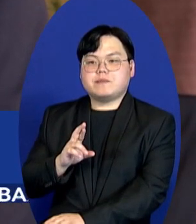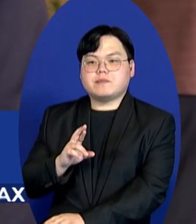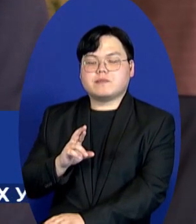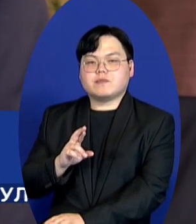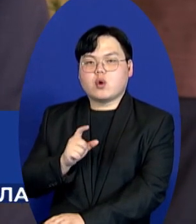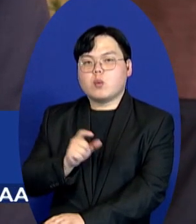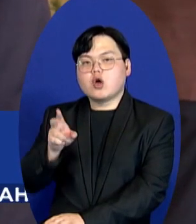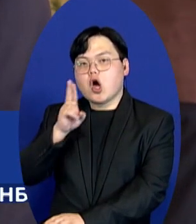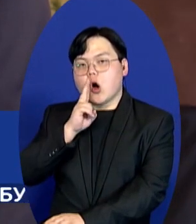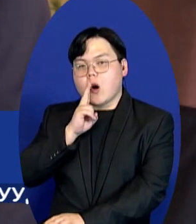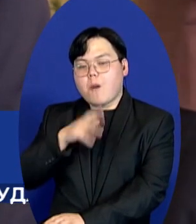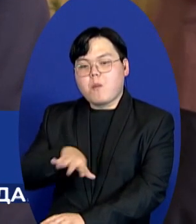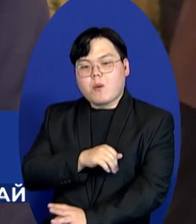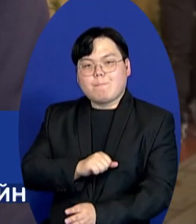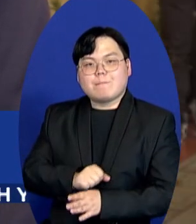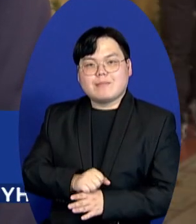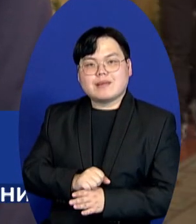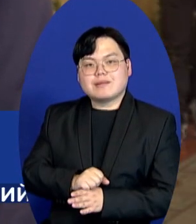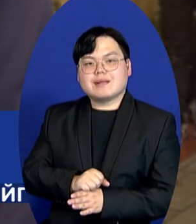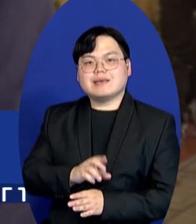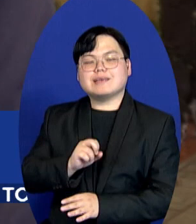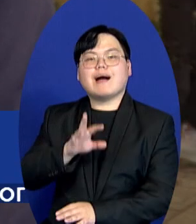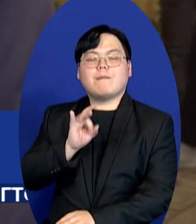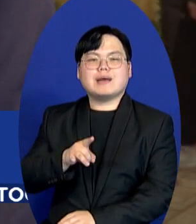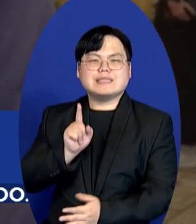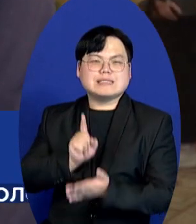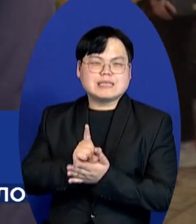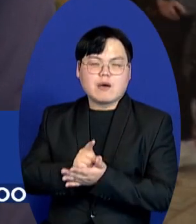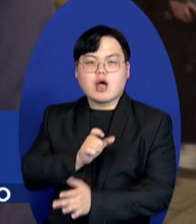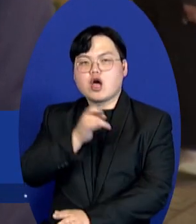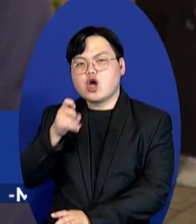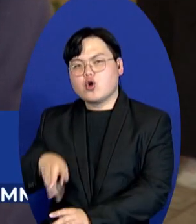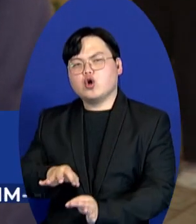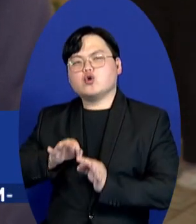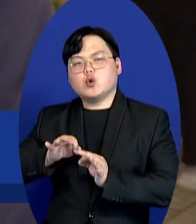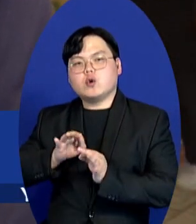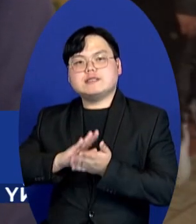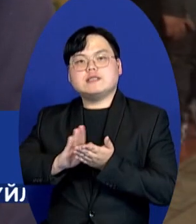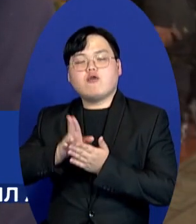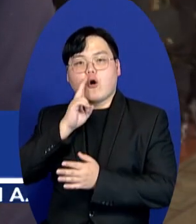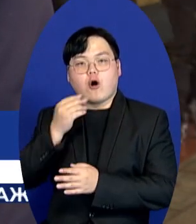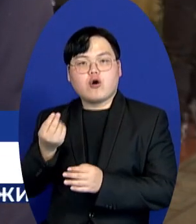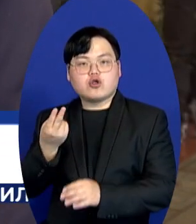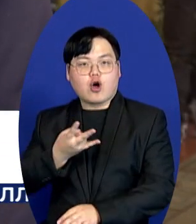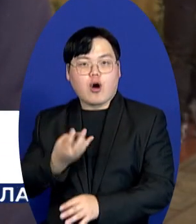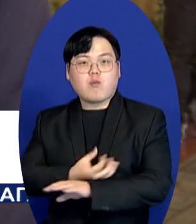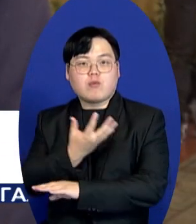хүний хүнсийг бэлтгэдэг энэ салбар маань заавал эрүүл экологийн цэвэр хүнс бэлтгэх ёстой. Энэ эрүүл экологийн цэвэр хүнсийг хэн бэлтгэдэг юм бэ